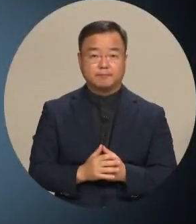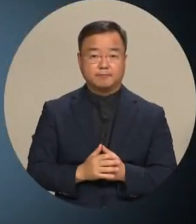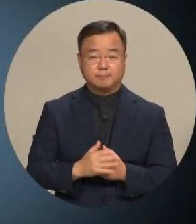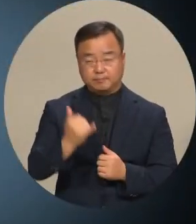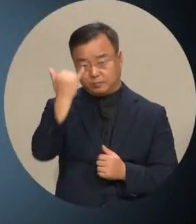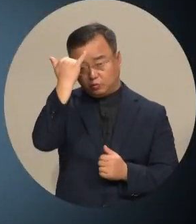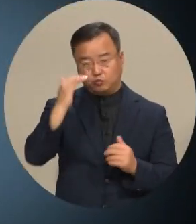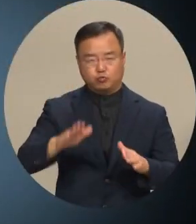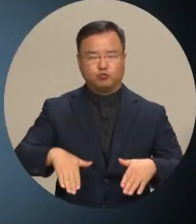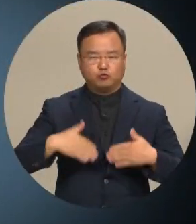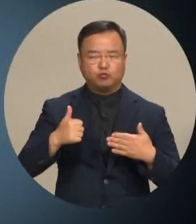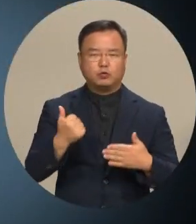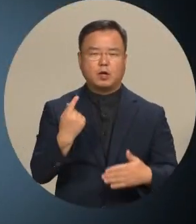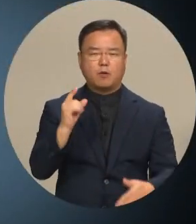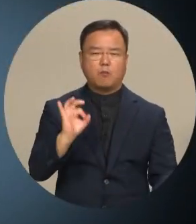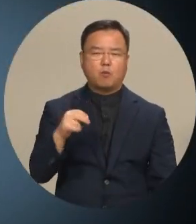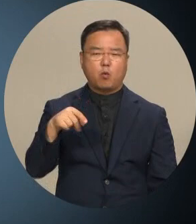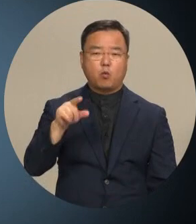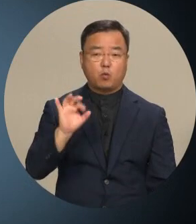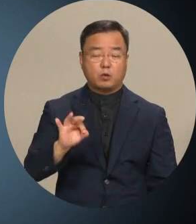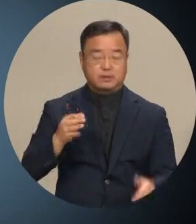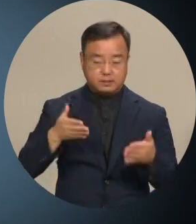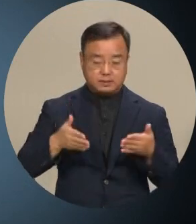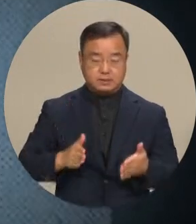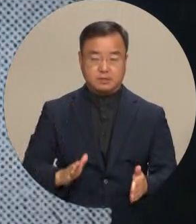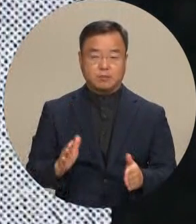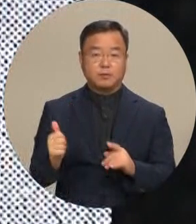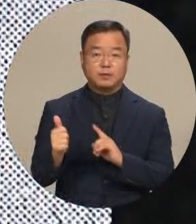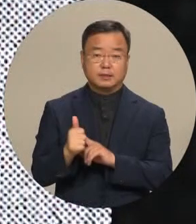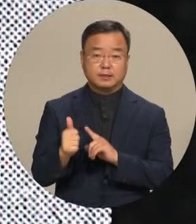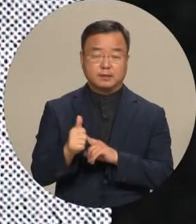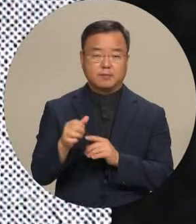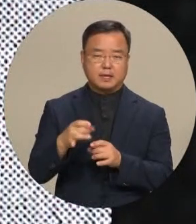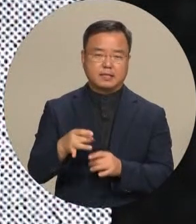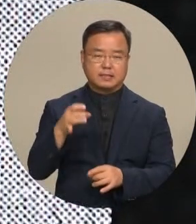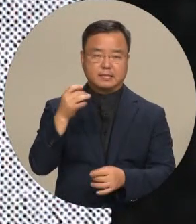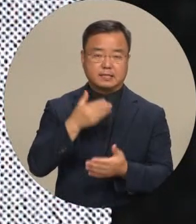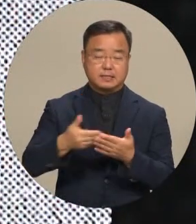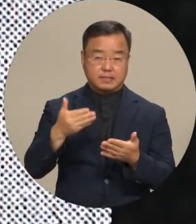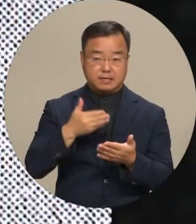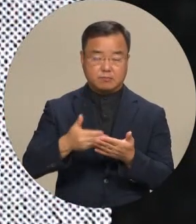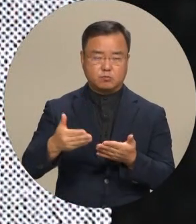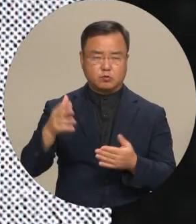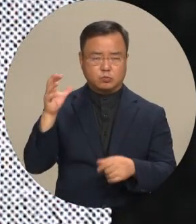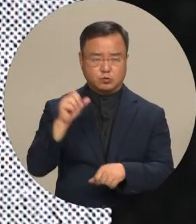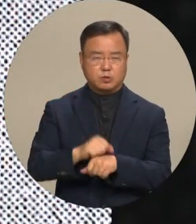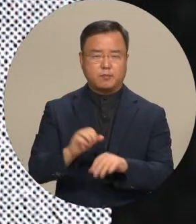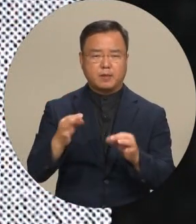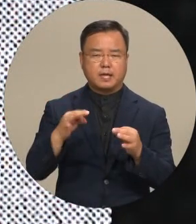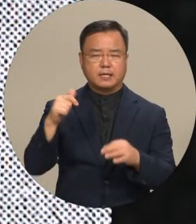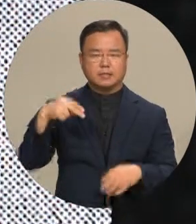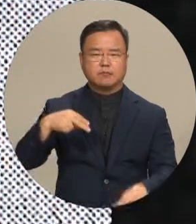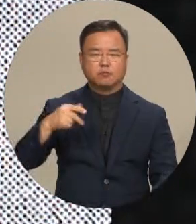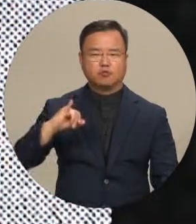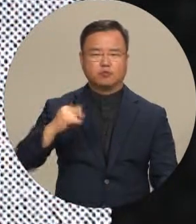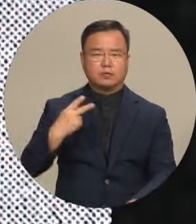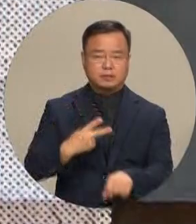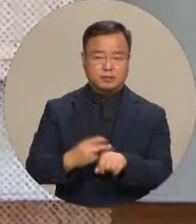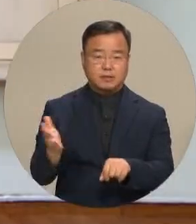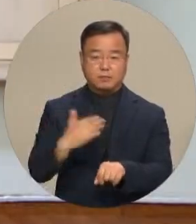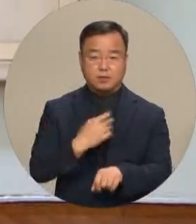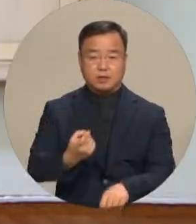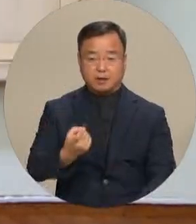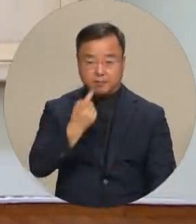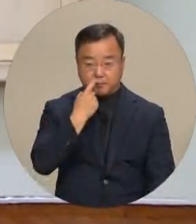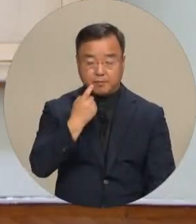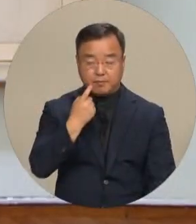충남 홍성에서 훈장의 아들로 태어난 이응노 화백은 대나무 그림의 대가였던 김규진을 사사했습니다.